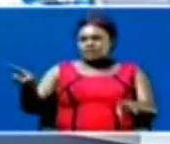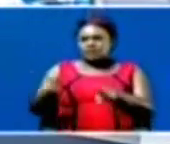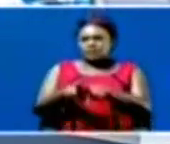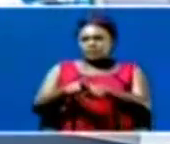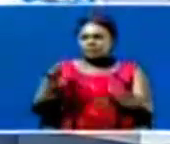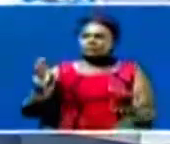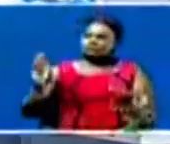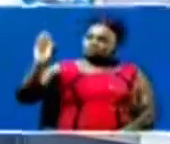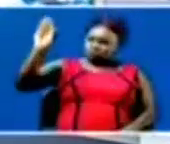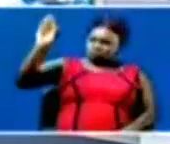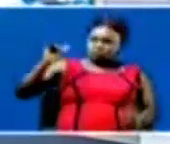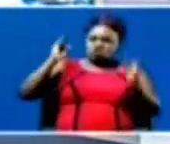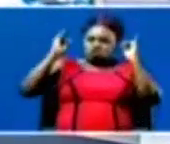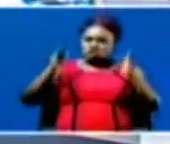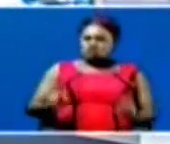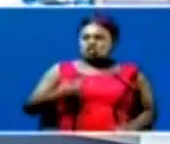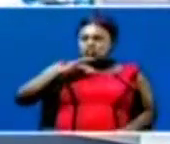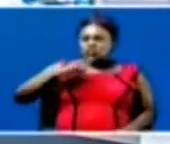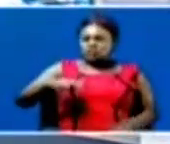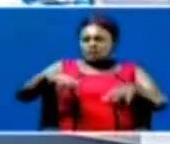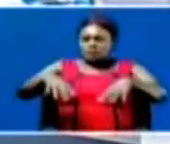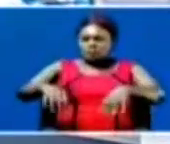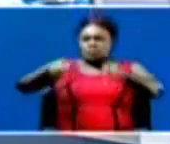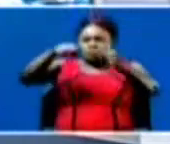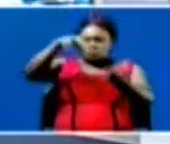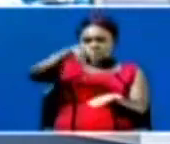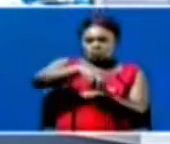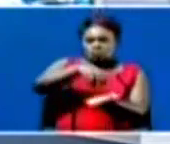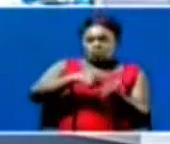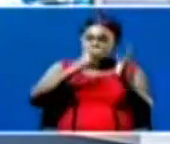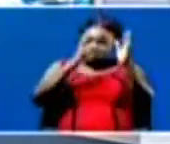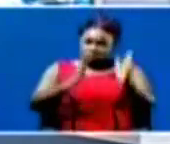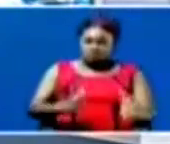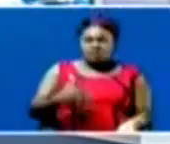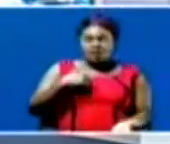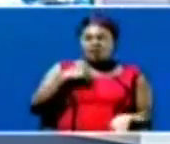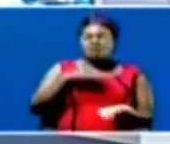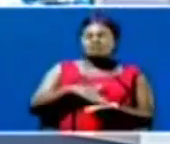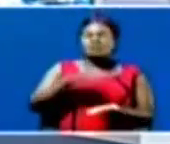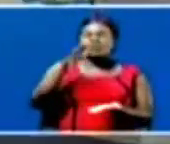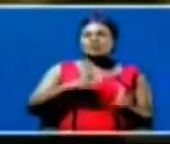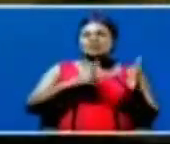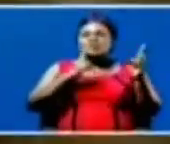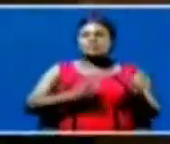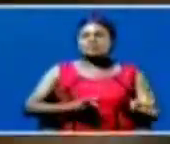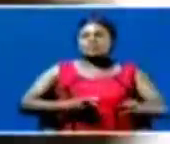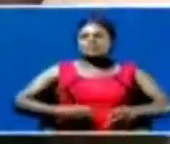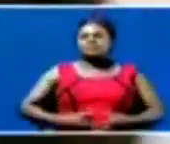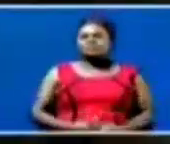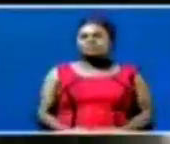walimuapisha spika mpya kuchukua nafasi ya Buluma. Willy Lusige na taarifa zaidi.